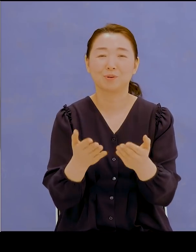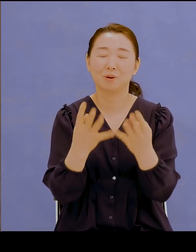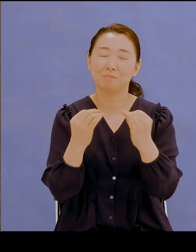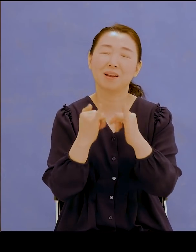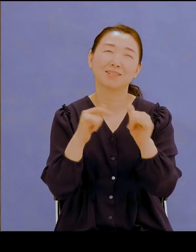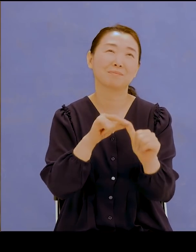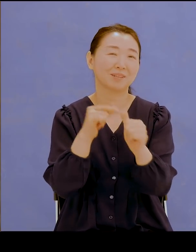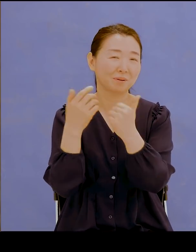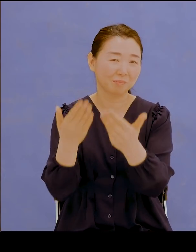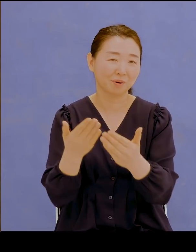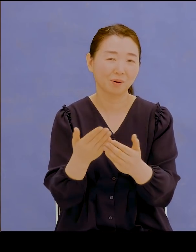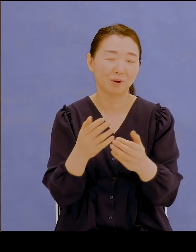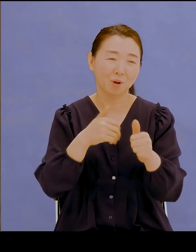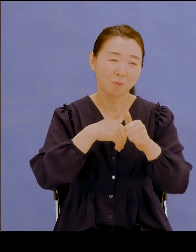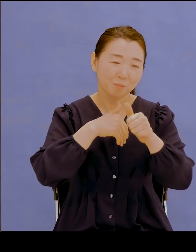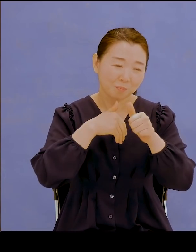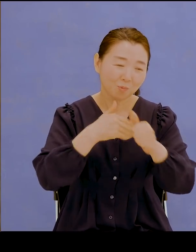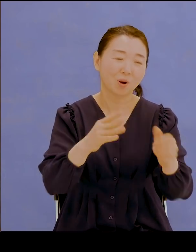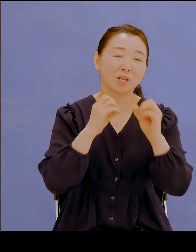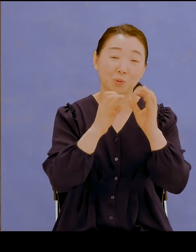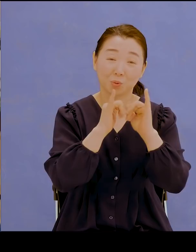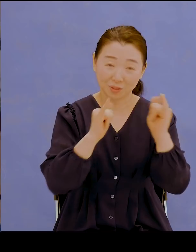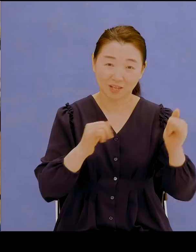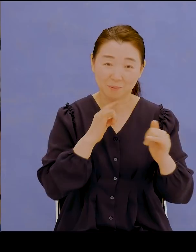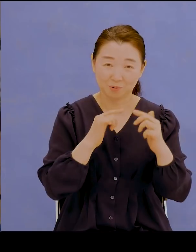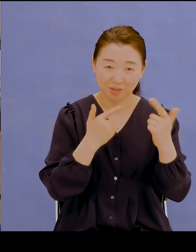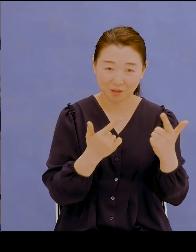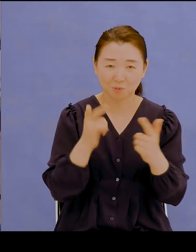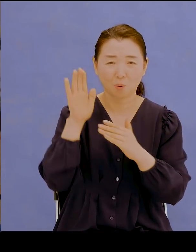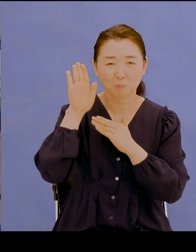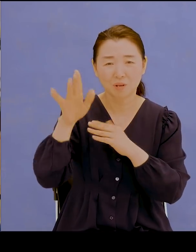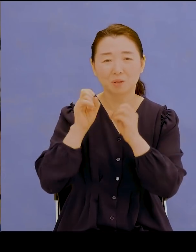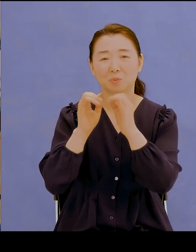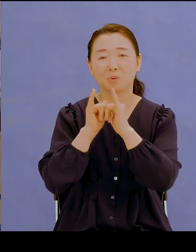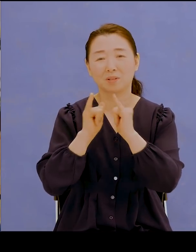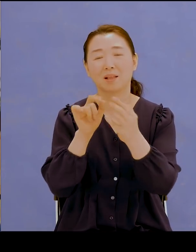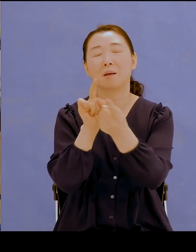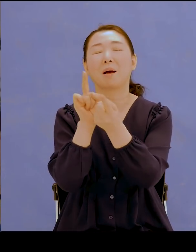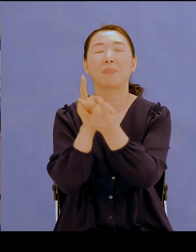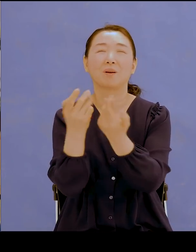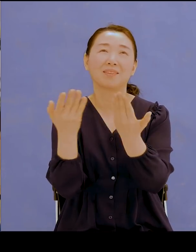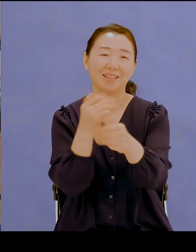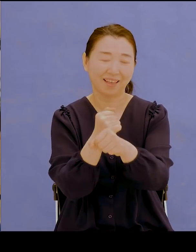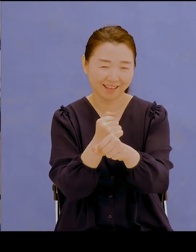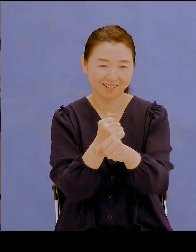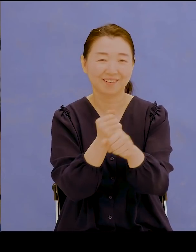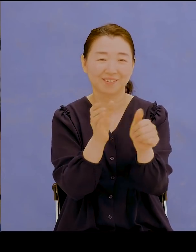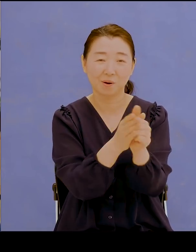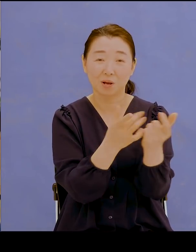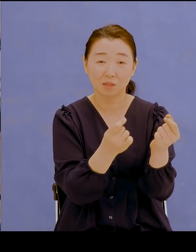이건 보내는 선교사뿐만 아니라 미래 선교사들을 만드는 일을 하신